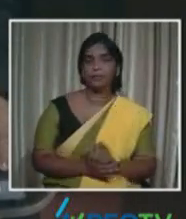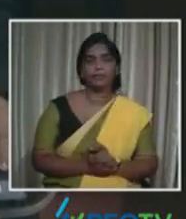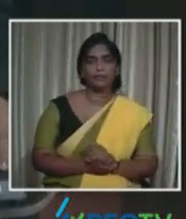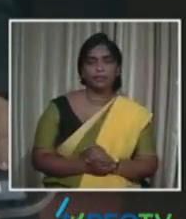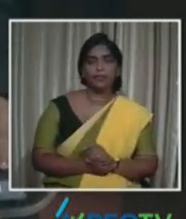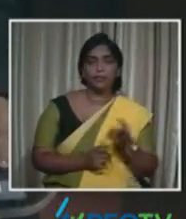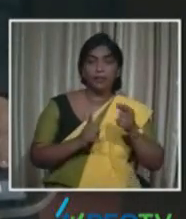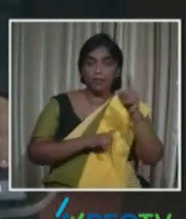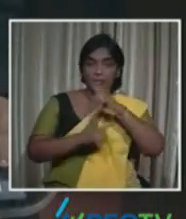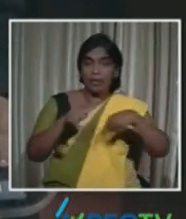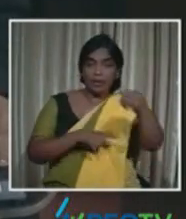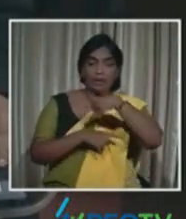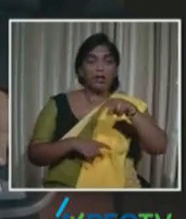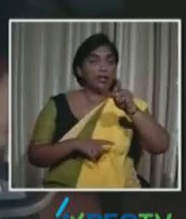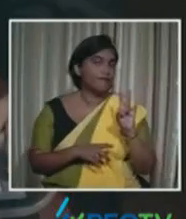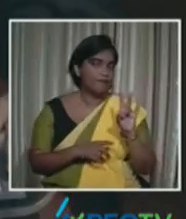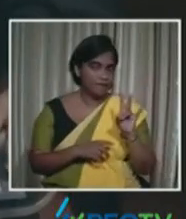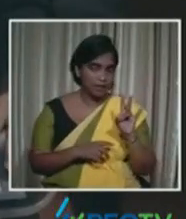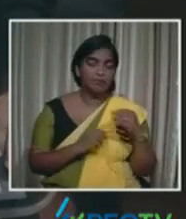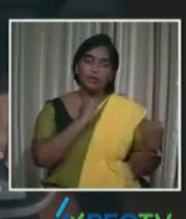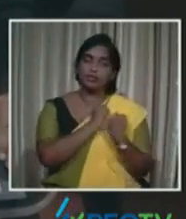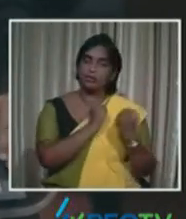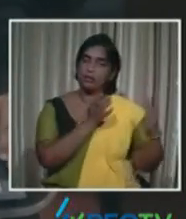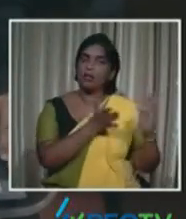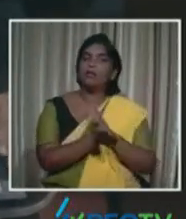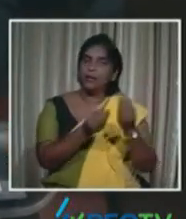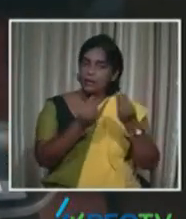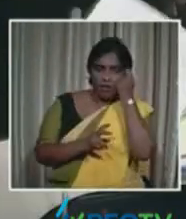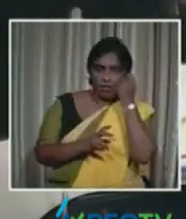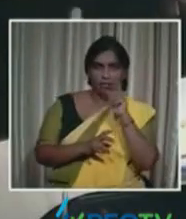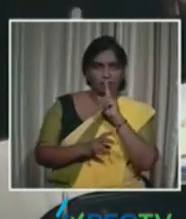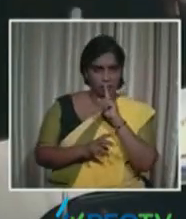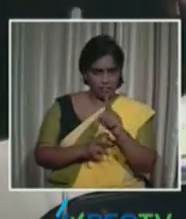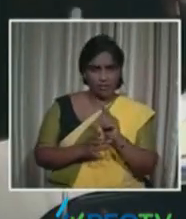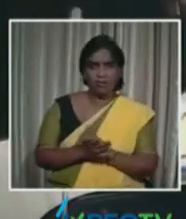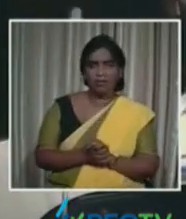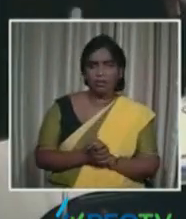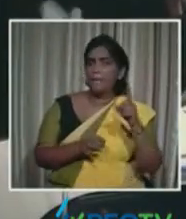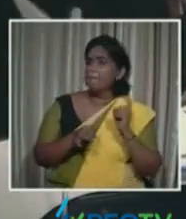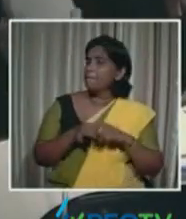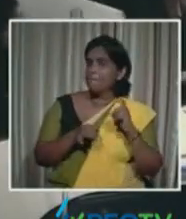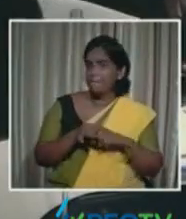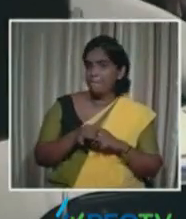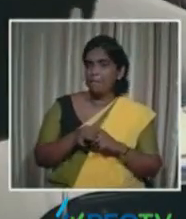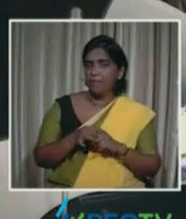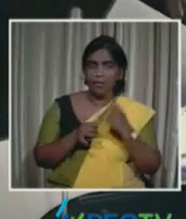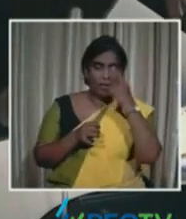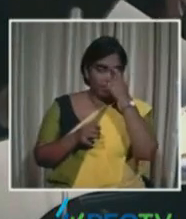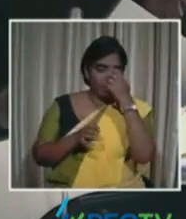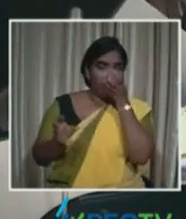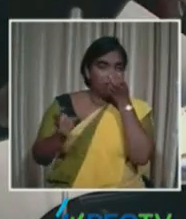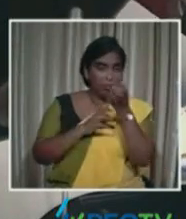මේ සභාවේ 225 දෙනාගේම සහයෝගය ලබා දෙන්න දෙයි කියලා මම ඉල්ලීමක් කරනවා මෙතන ප්‍රශ්නේ තියෙන්නේ පාස්කු ප්‍රහාරය